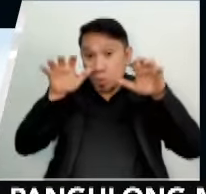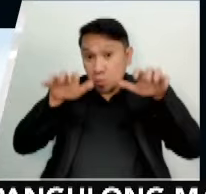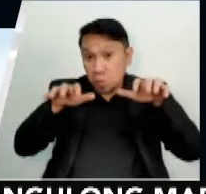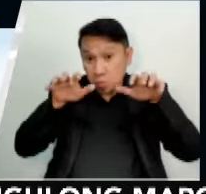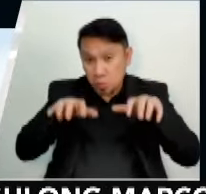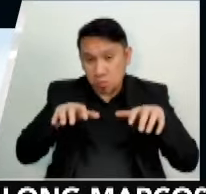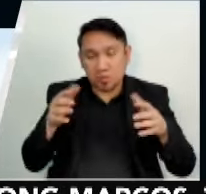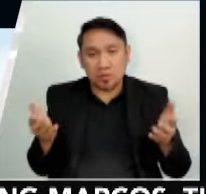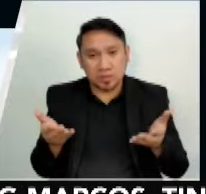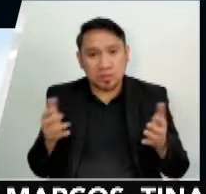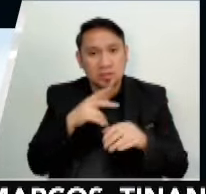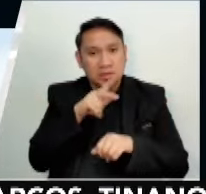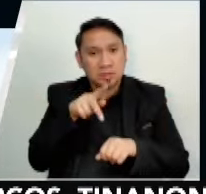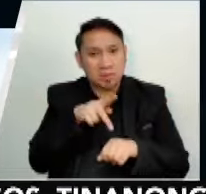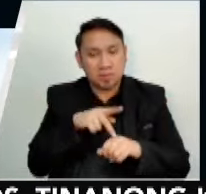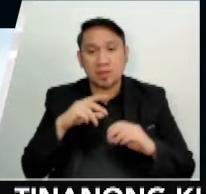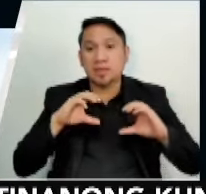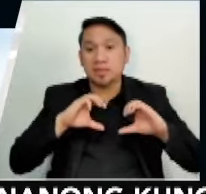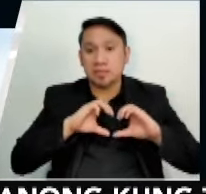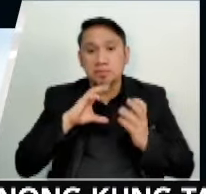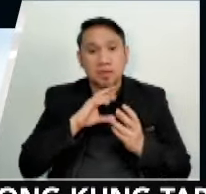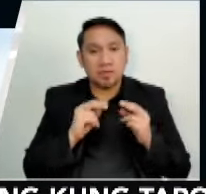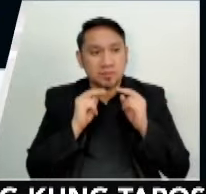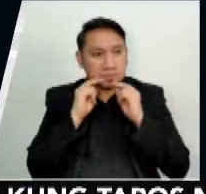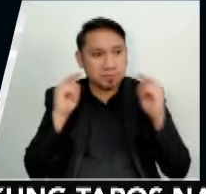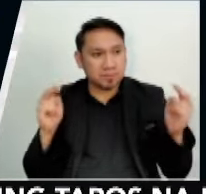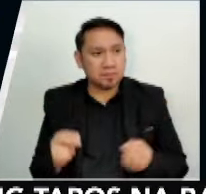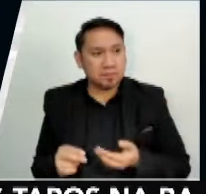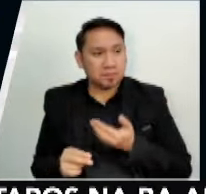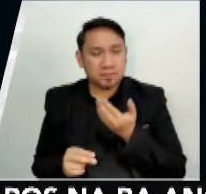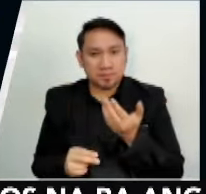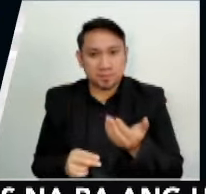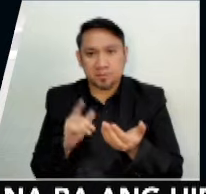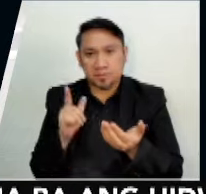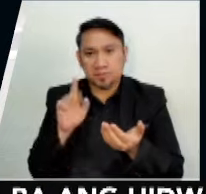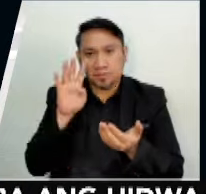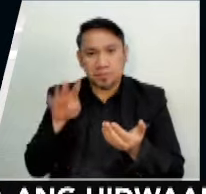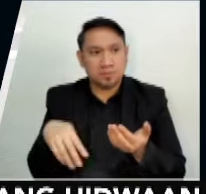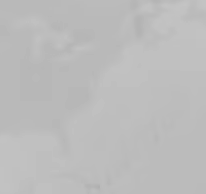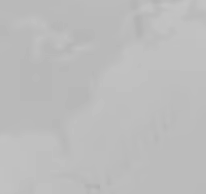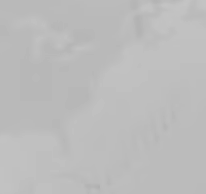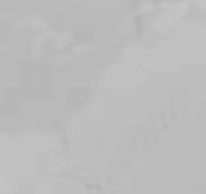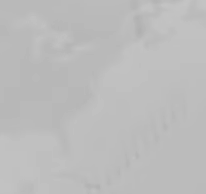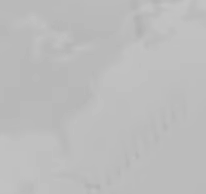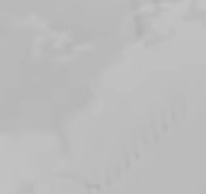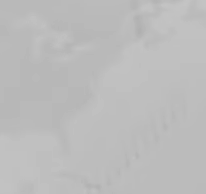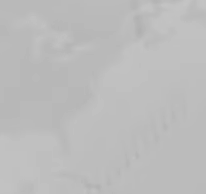Para sa GMA Integrated News, Joseph Morong, nakatutok 24 oras.